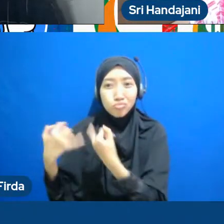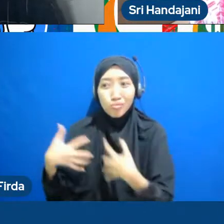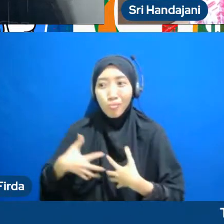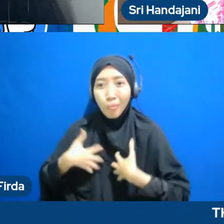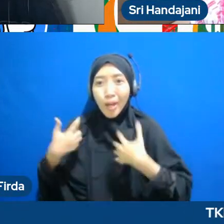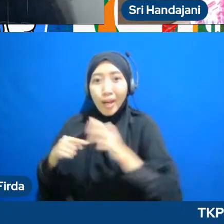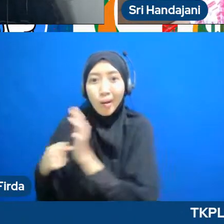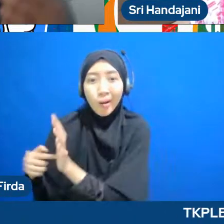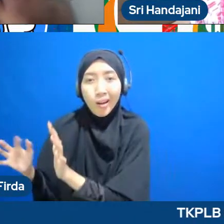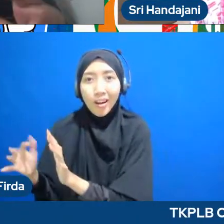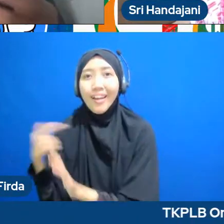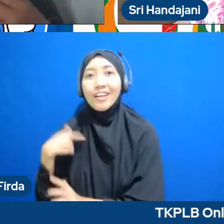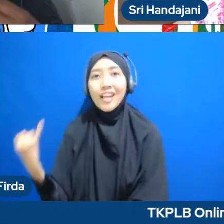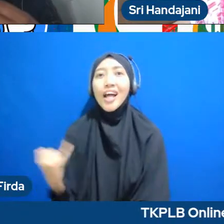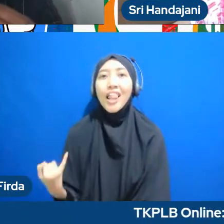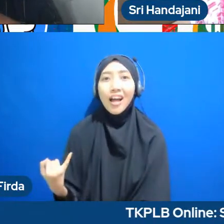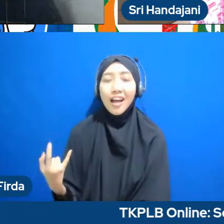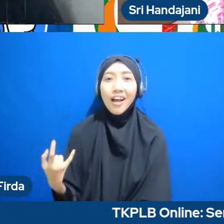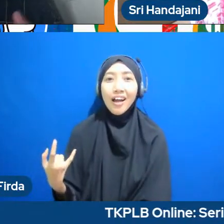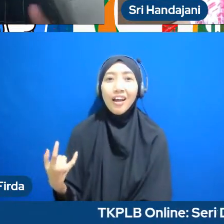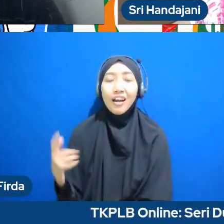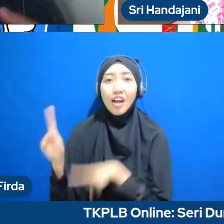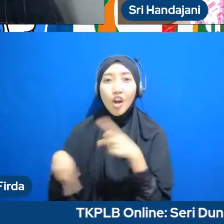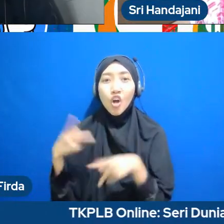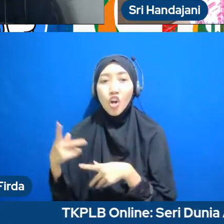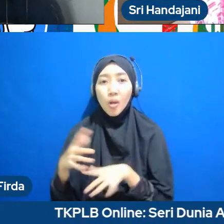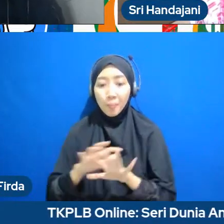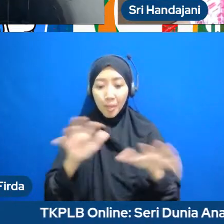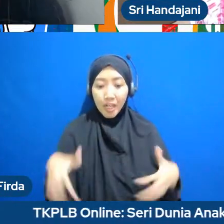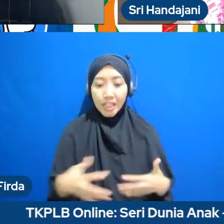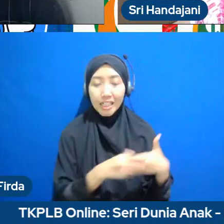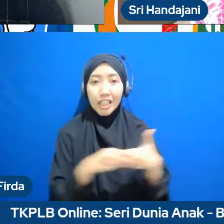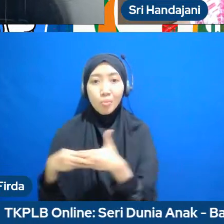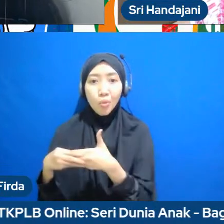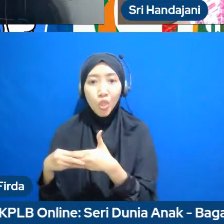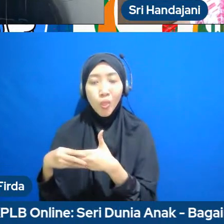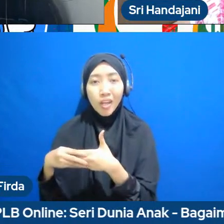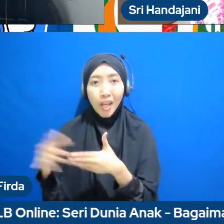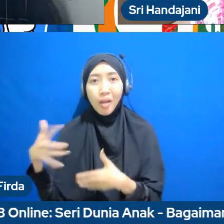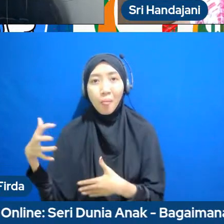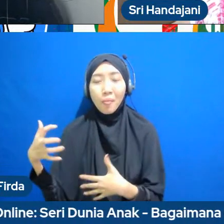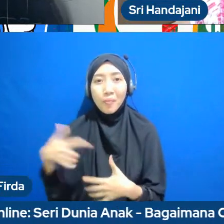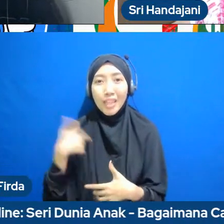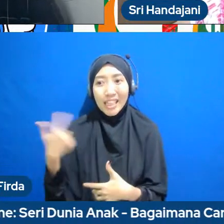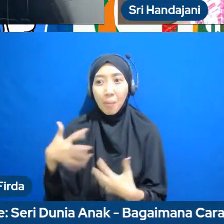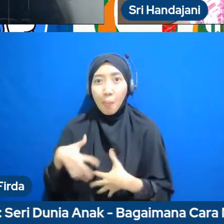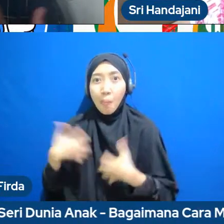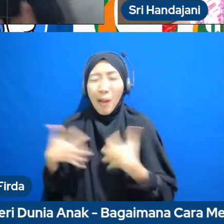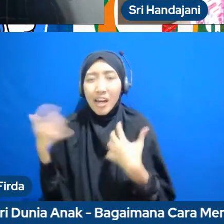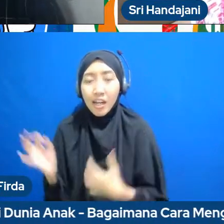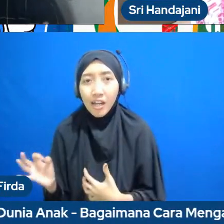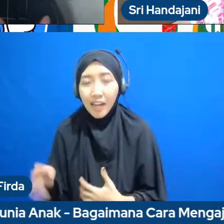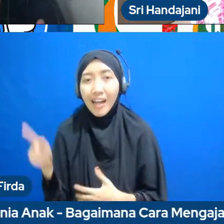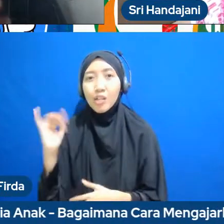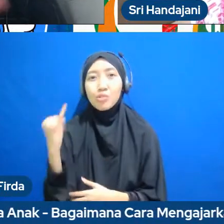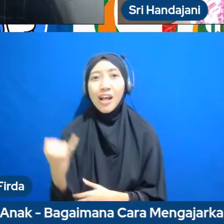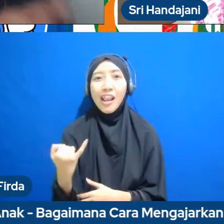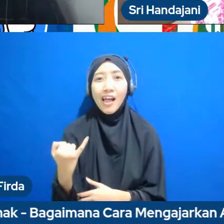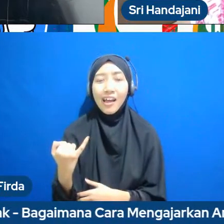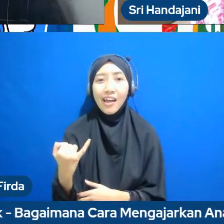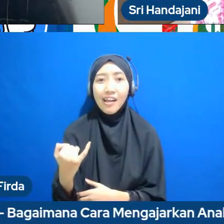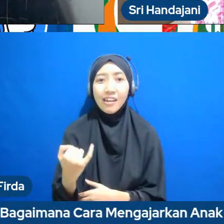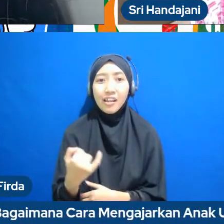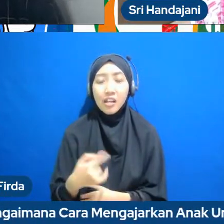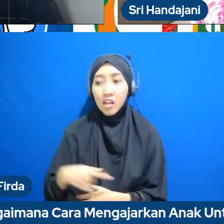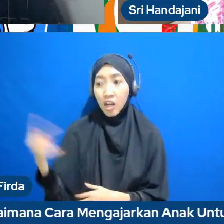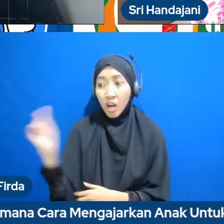salah. Gitu. Ah. Kalau misalnya barang kita direbut orang nggak marah, ada yang salah dengan kita. Benar nggak? Iya. Itu kan makanya kamu nggak